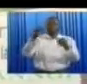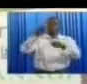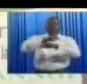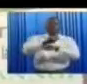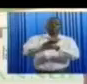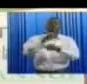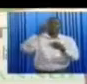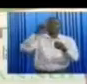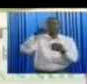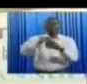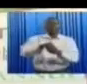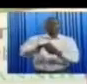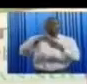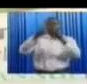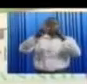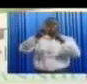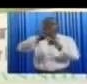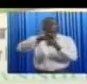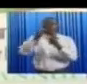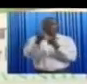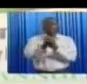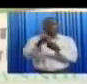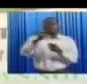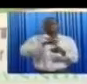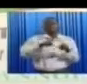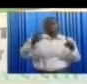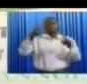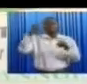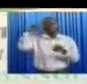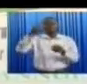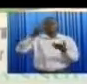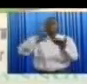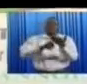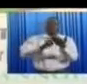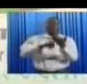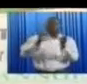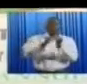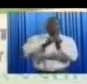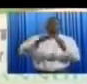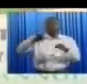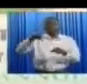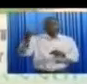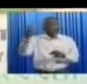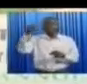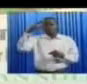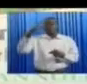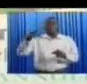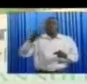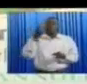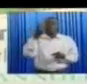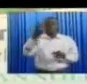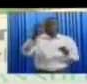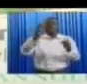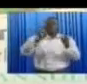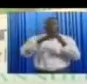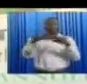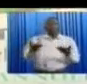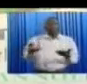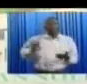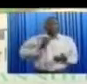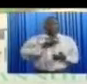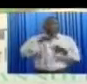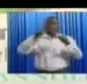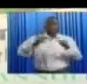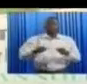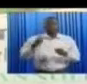dans ce secteur, mais c'est de voir, discuter avec l'ensemble des acteurs pour voir comment nous pouvons avoir beaucoup plus de synergie sur le terrain et